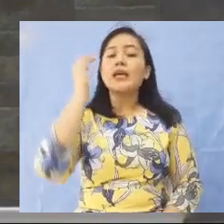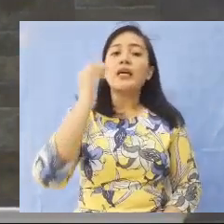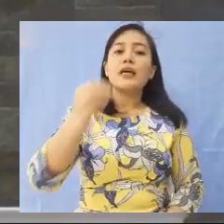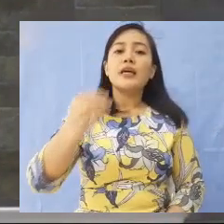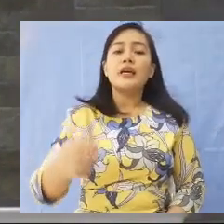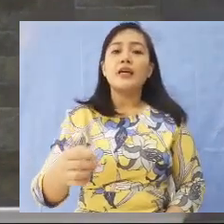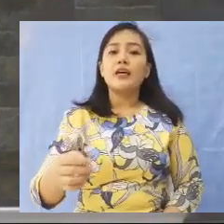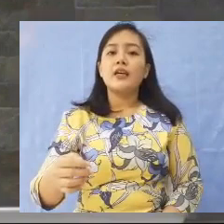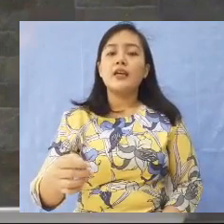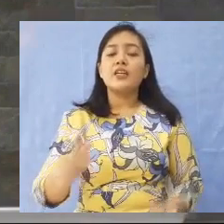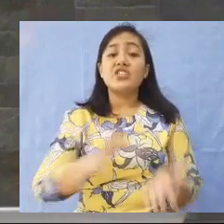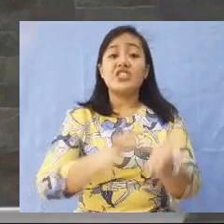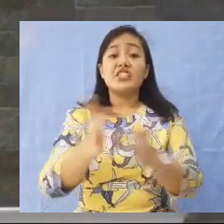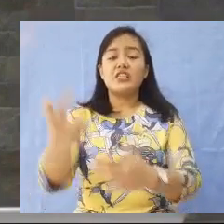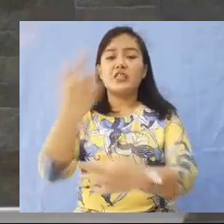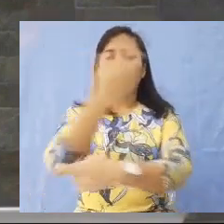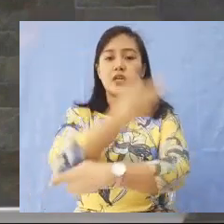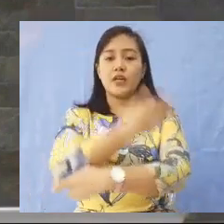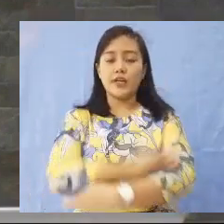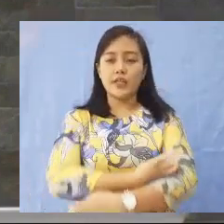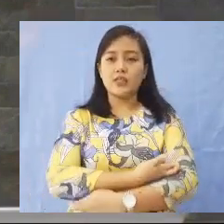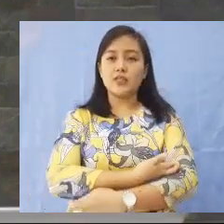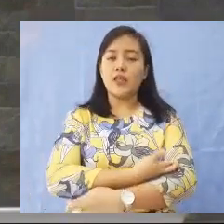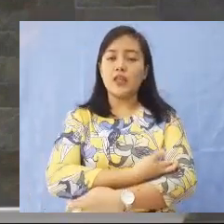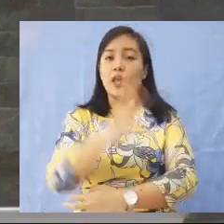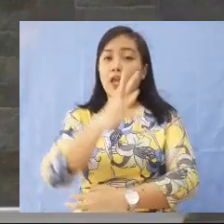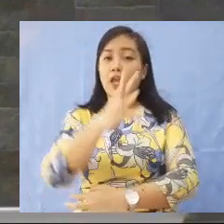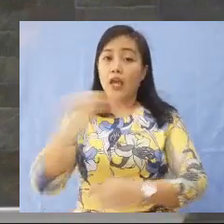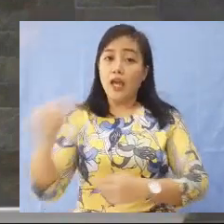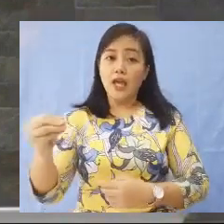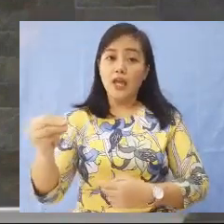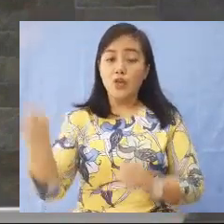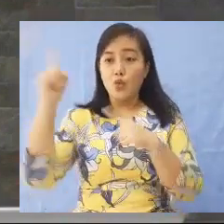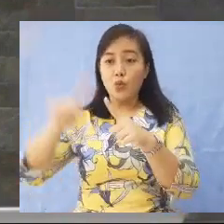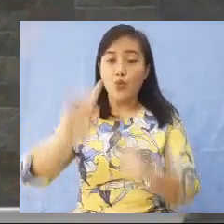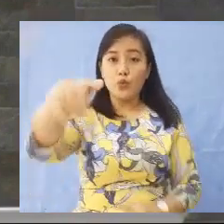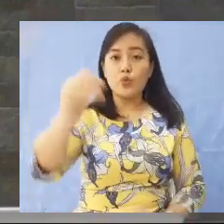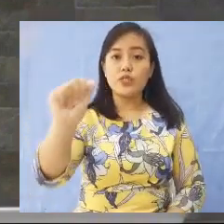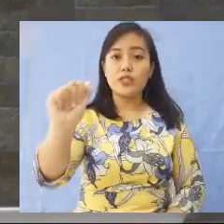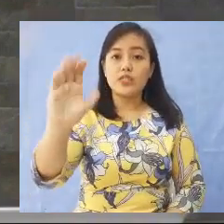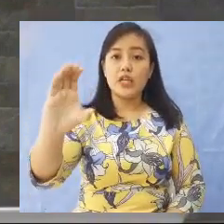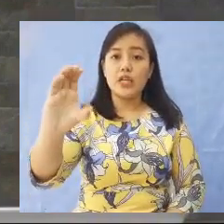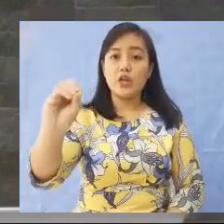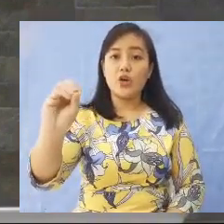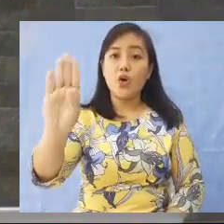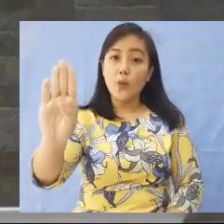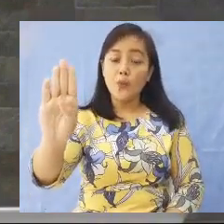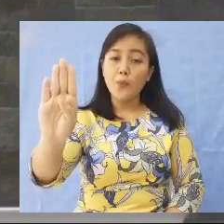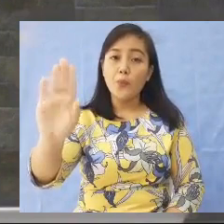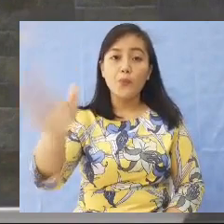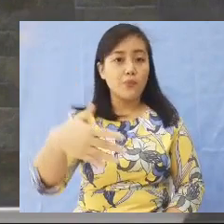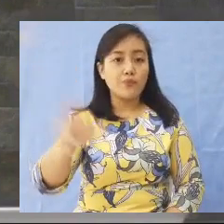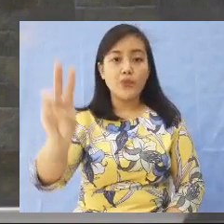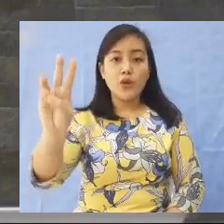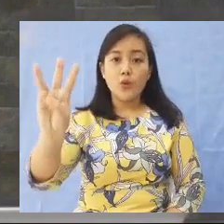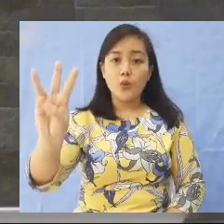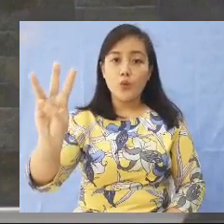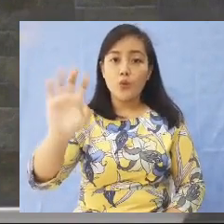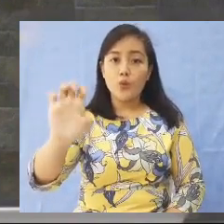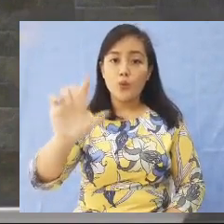po ng Samaria. So Samaria is somewhere north ng Jerusalem.